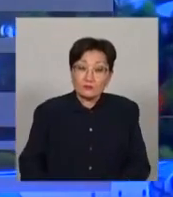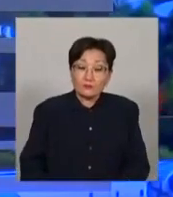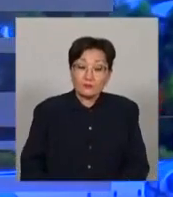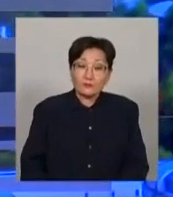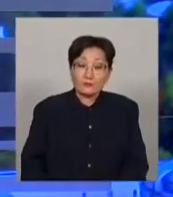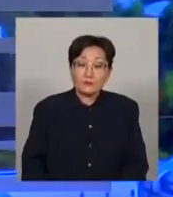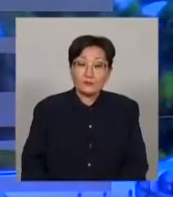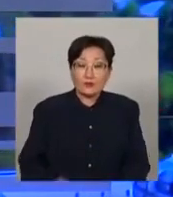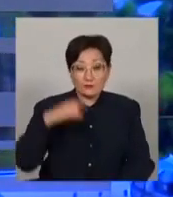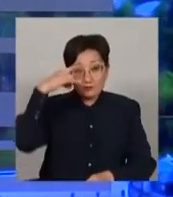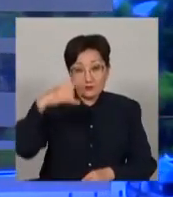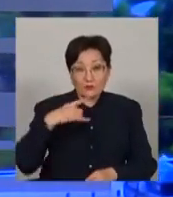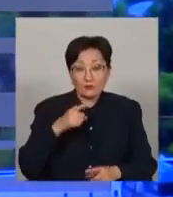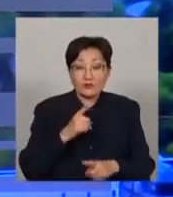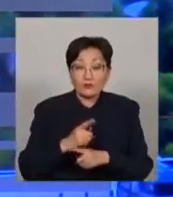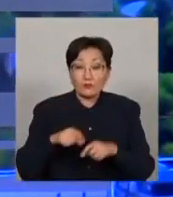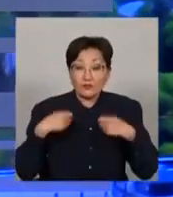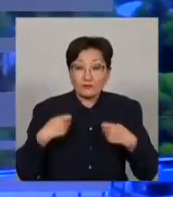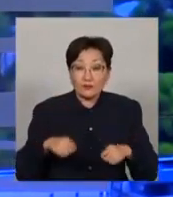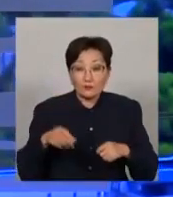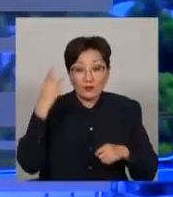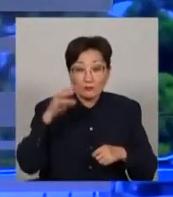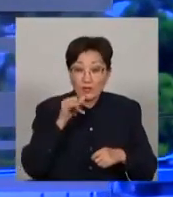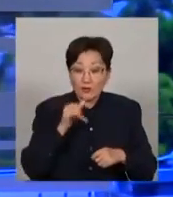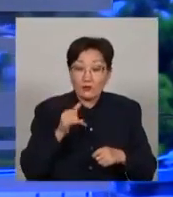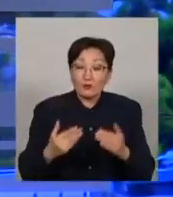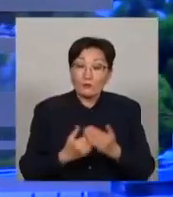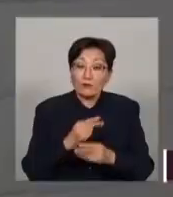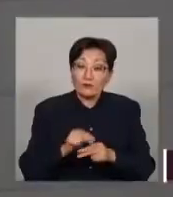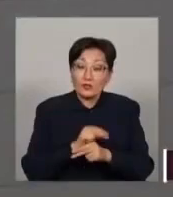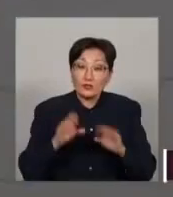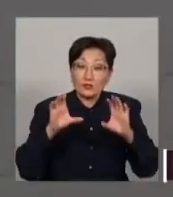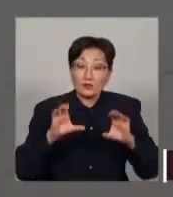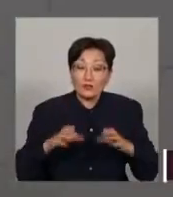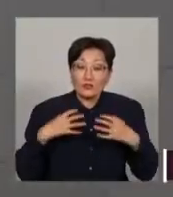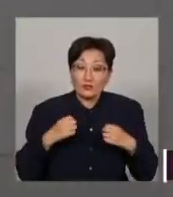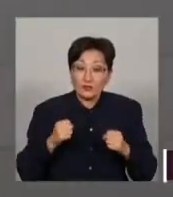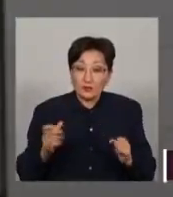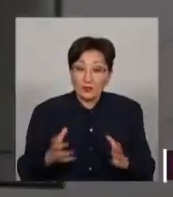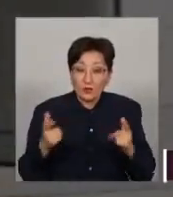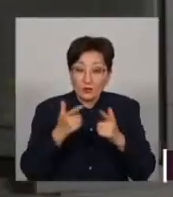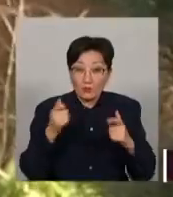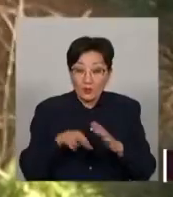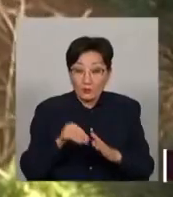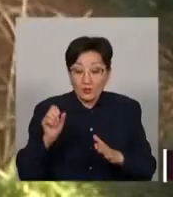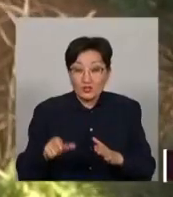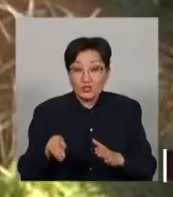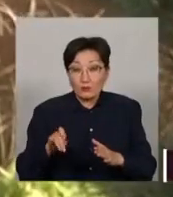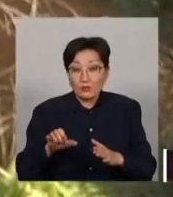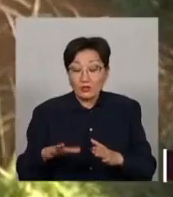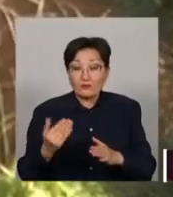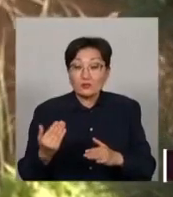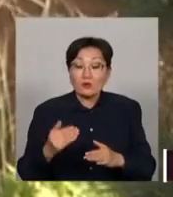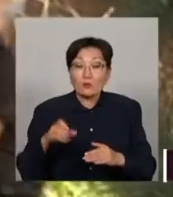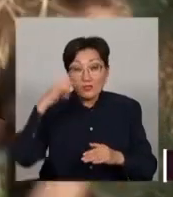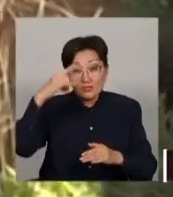в казахстане запретят продажу вейпа фановых поправках кодекса здравоохранения сообщил депутатам on jan jan олаф по его словам